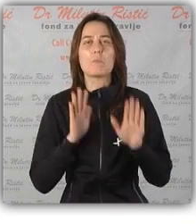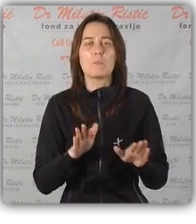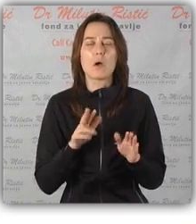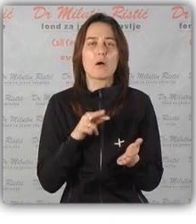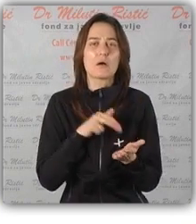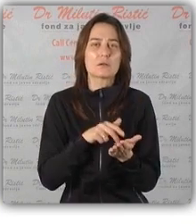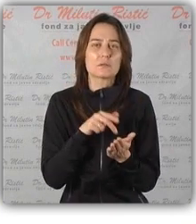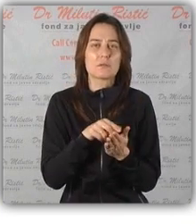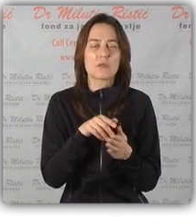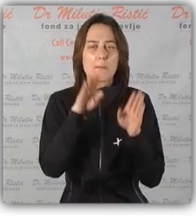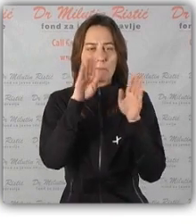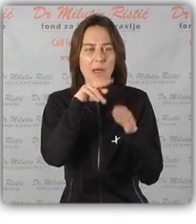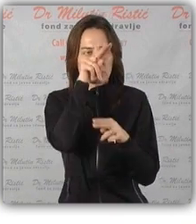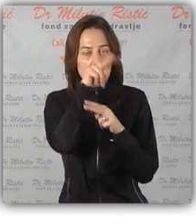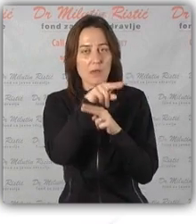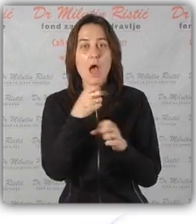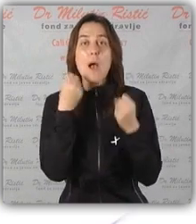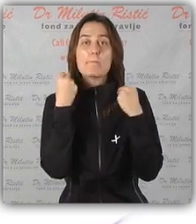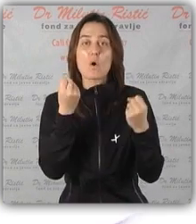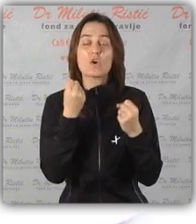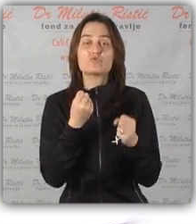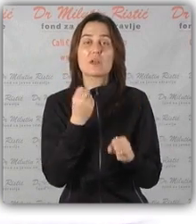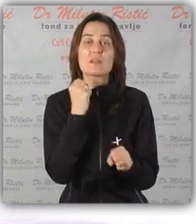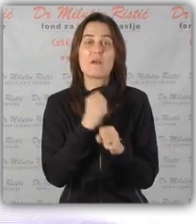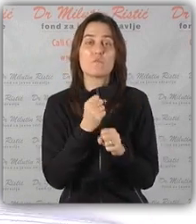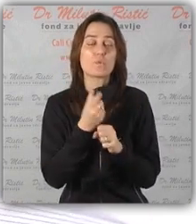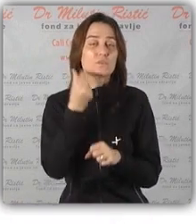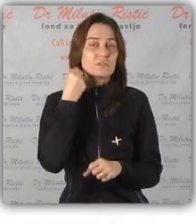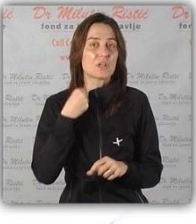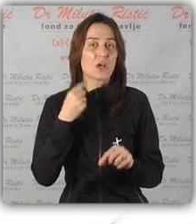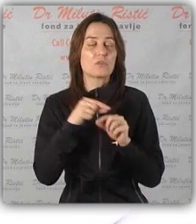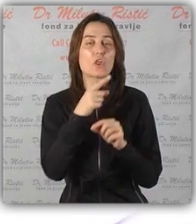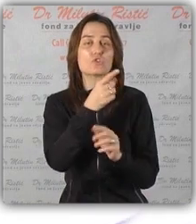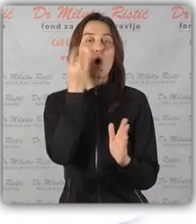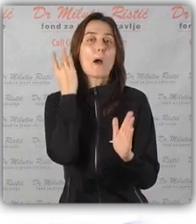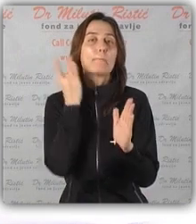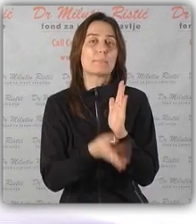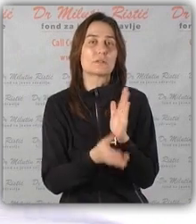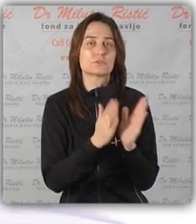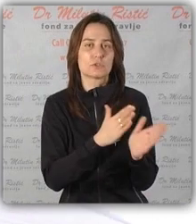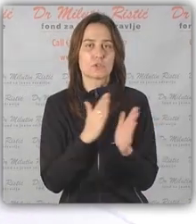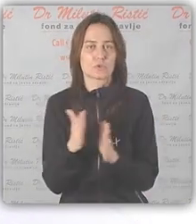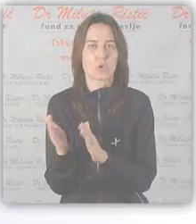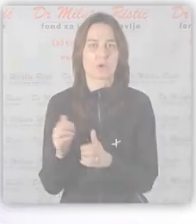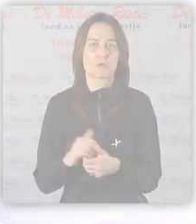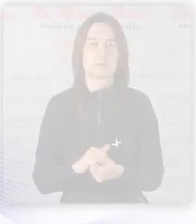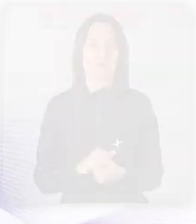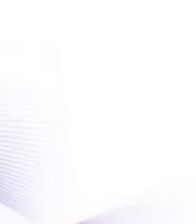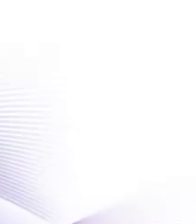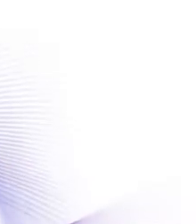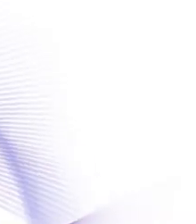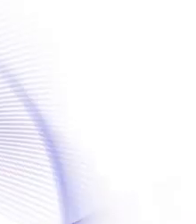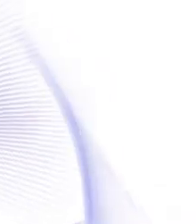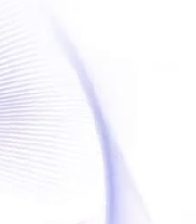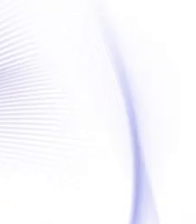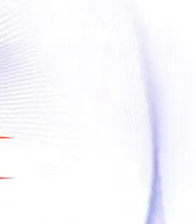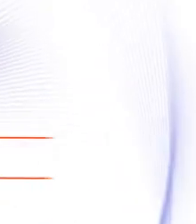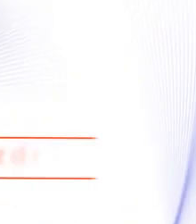pospanost, usporenost, pad koncentracije, dok kod pojačane funkcije to sve ima ubrzan tok.